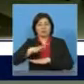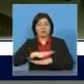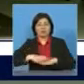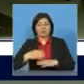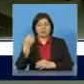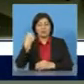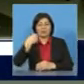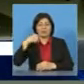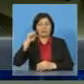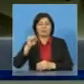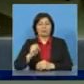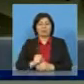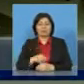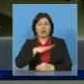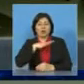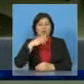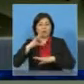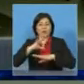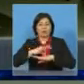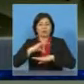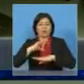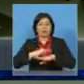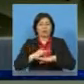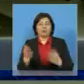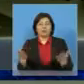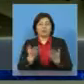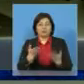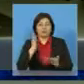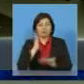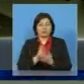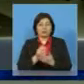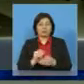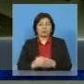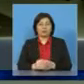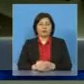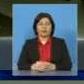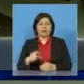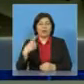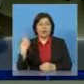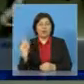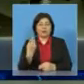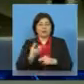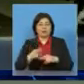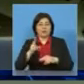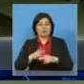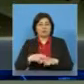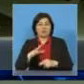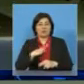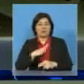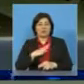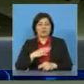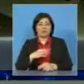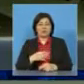победил многие заболевания, которые существуют. Одним из этих, допустим, скажем, что это